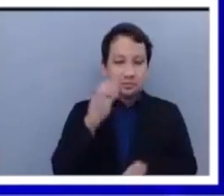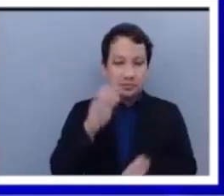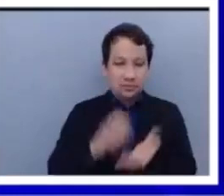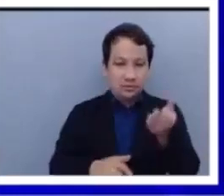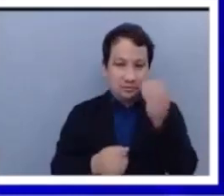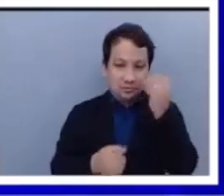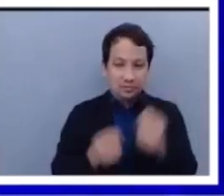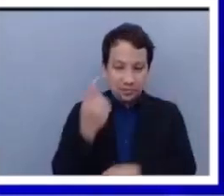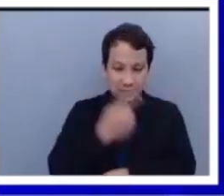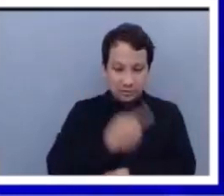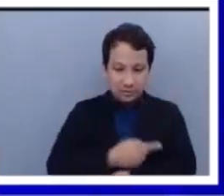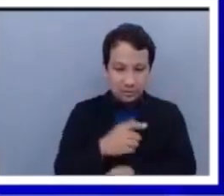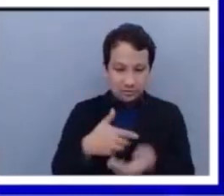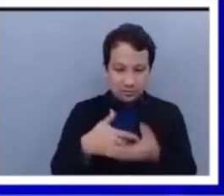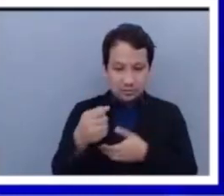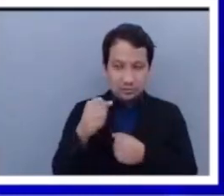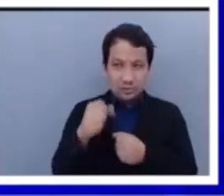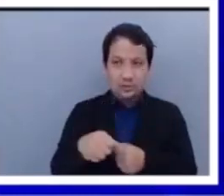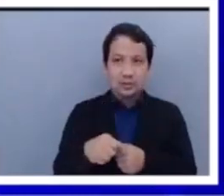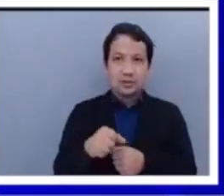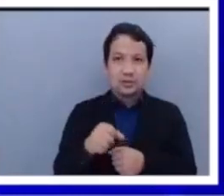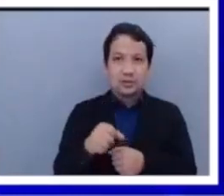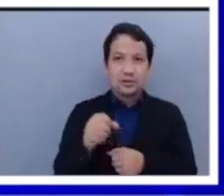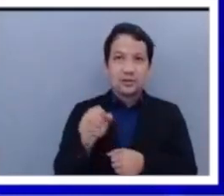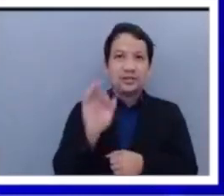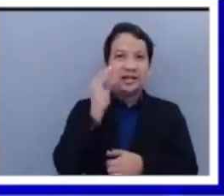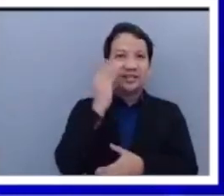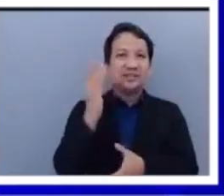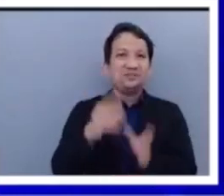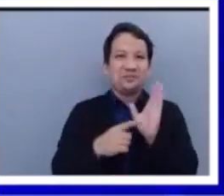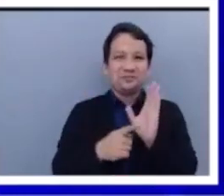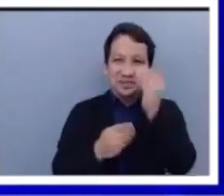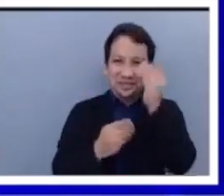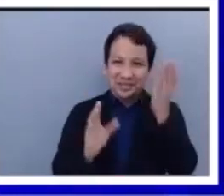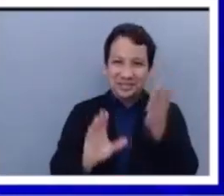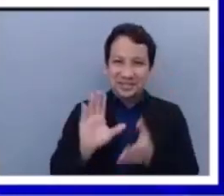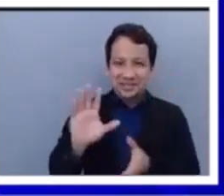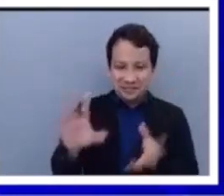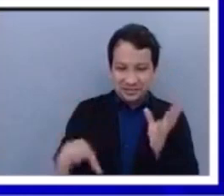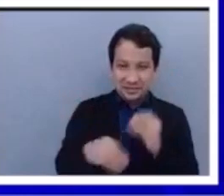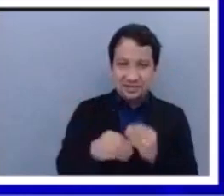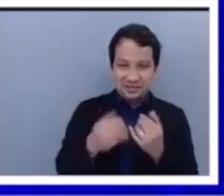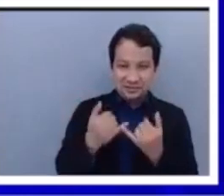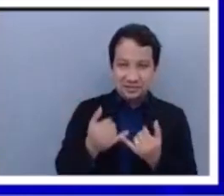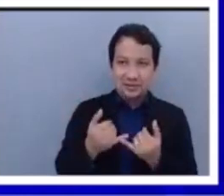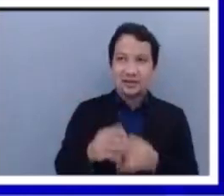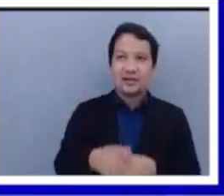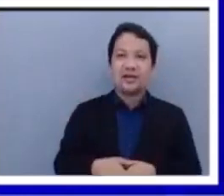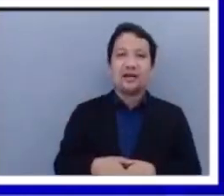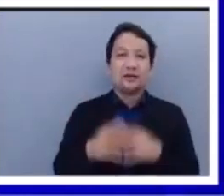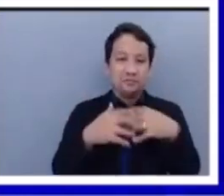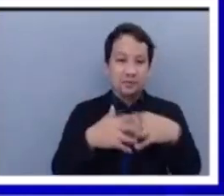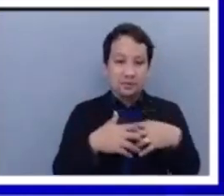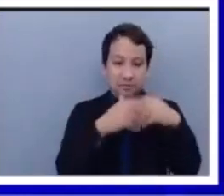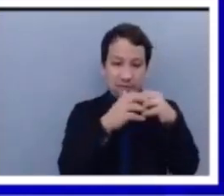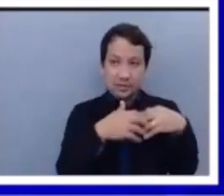paglabas. So posibleng ganito yung nangyari dito. Sa construction naman, yung pangalawang